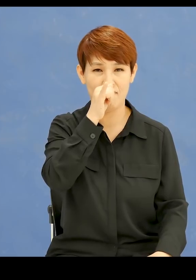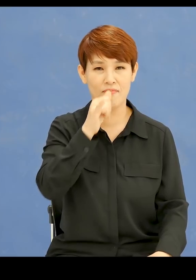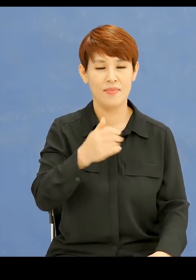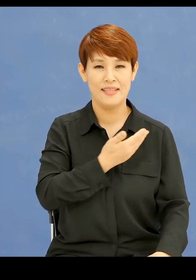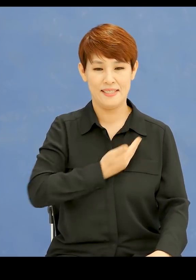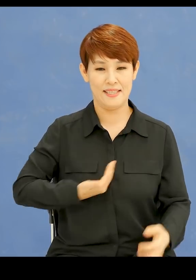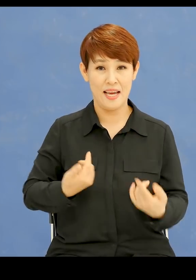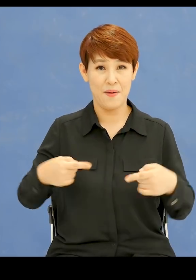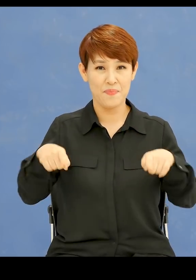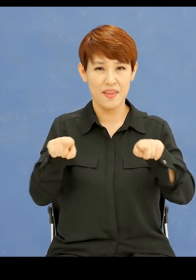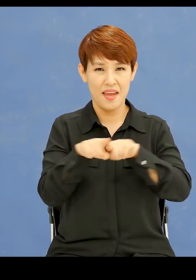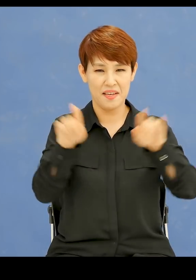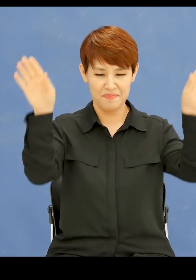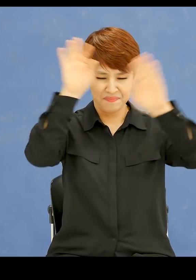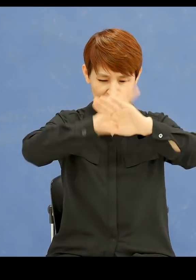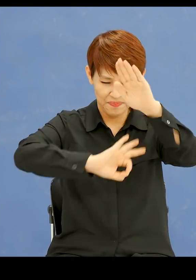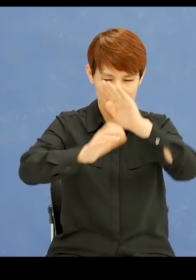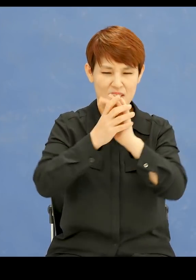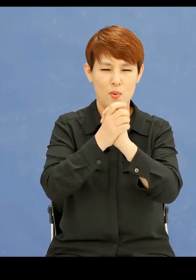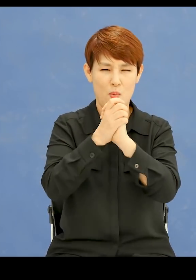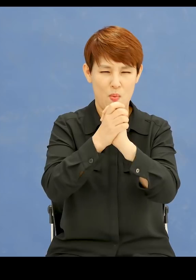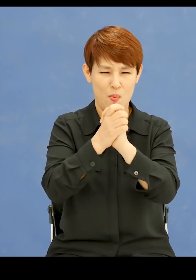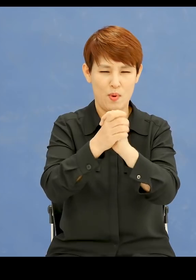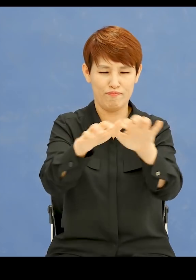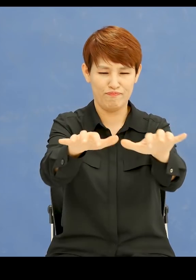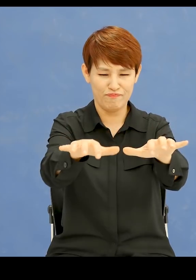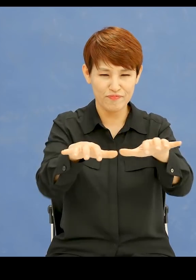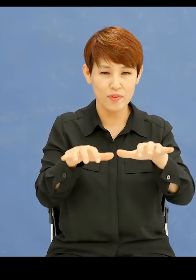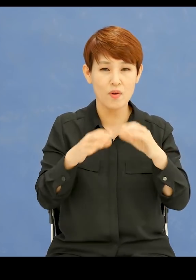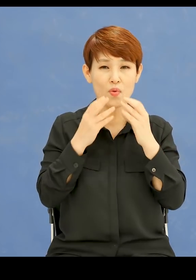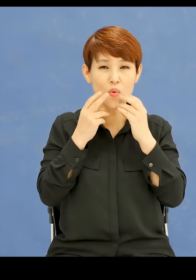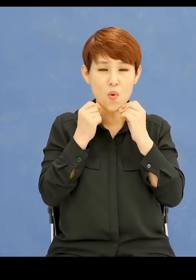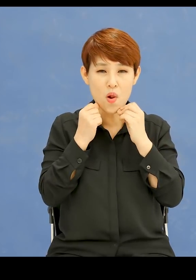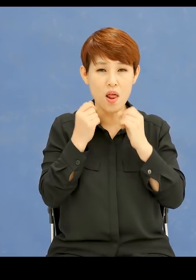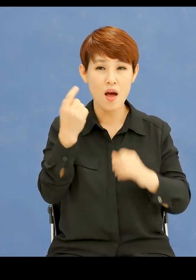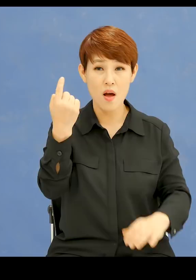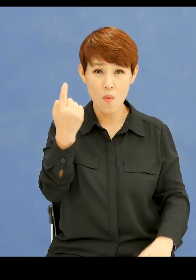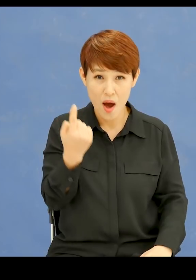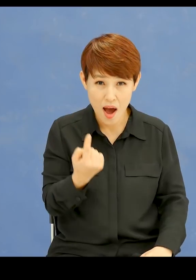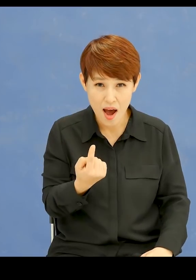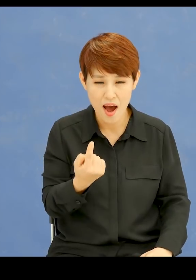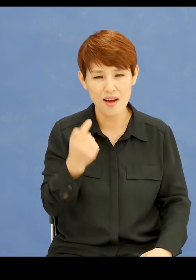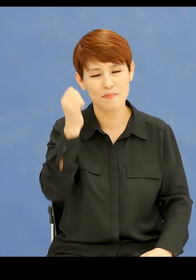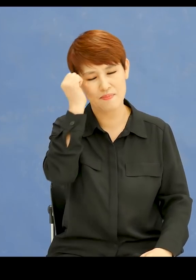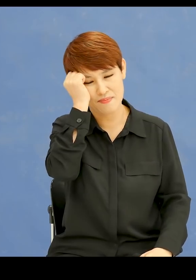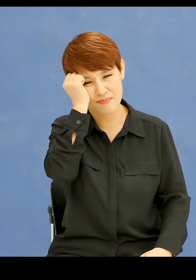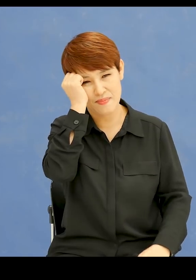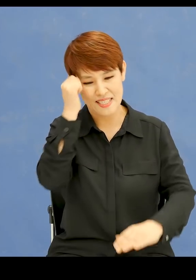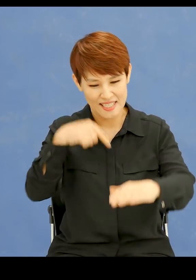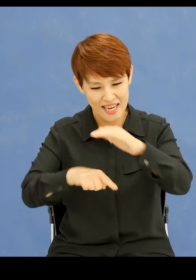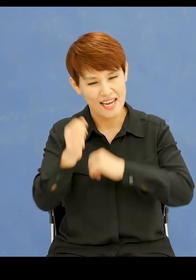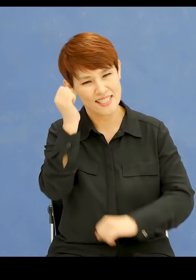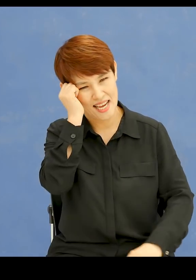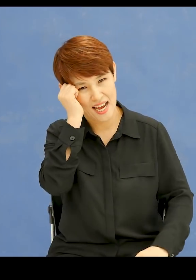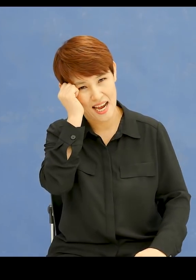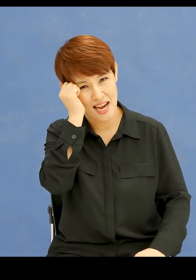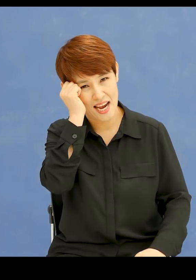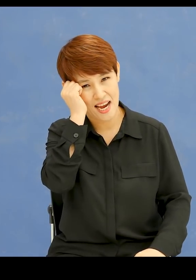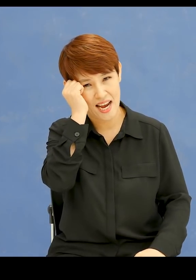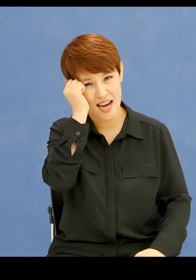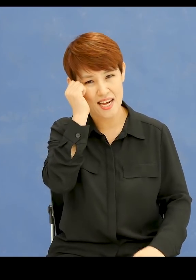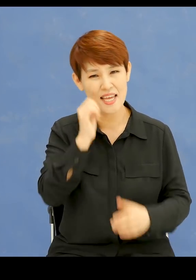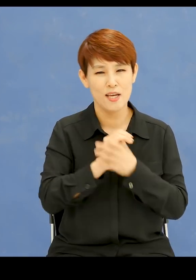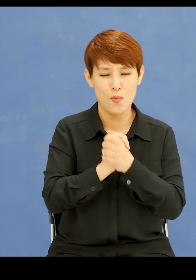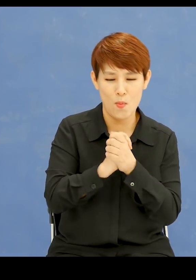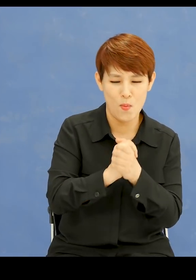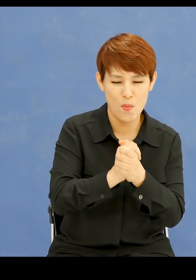데리고 철학 기도를 같이 했던 거예요. 본인이 토요일 날 오면은 지하에서 자는데 제자들을 모아놓고 막 이렇게